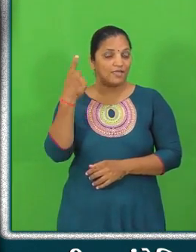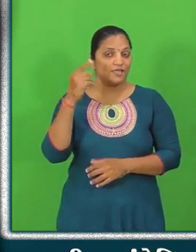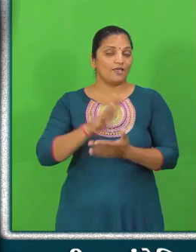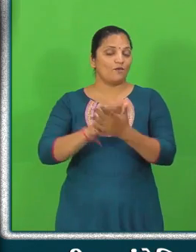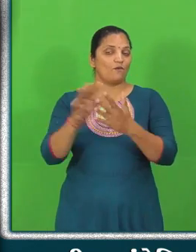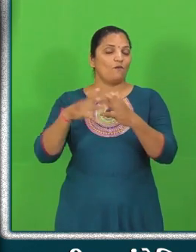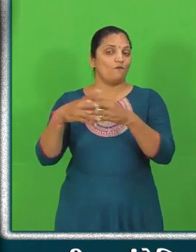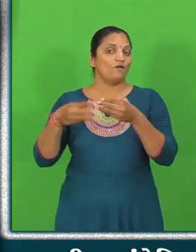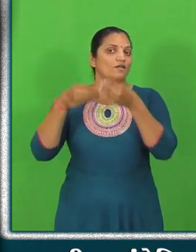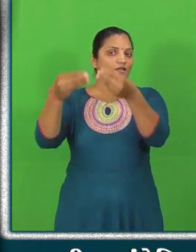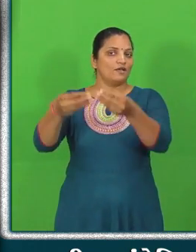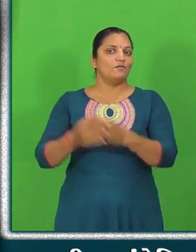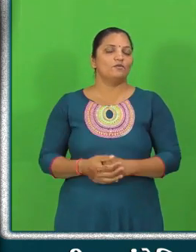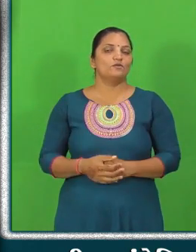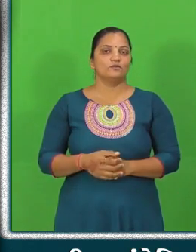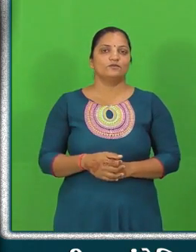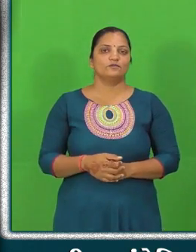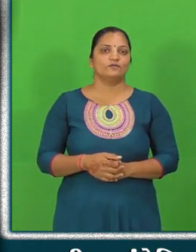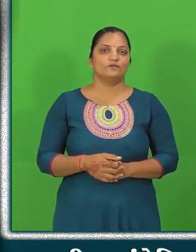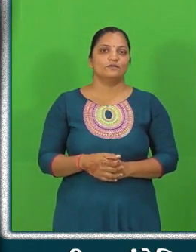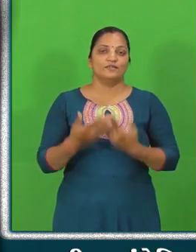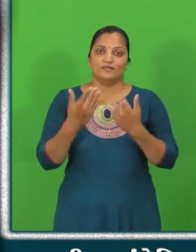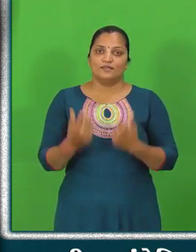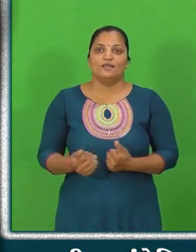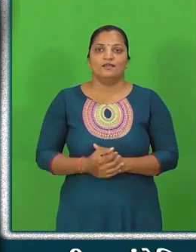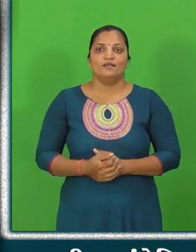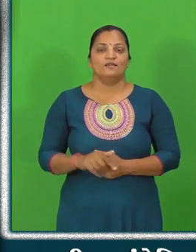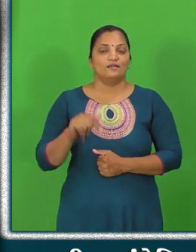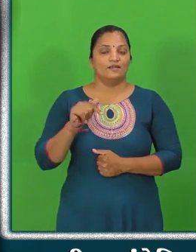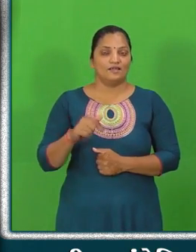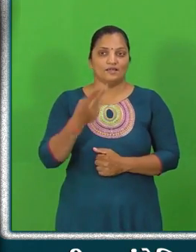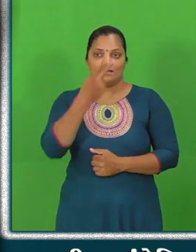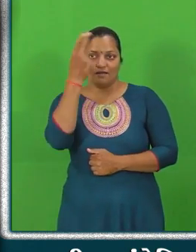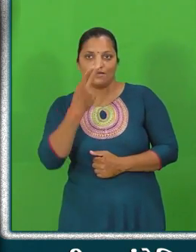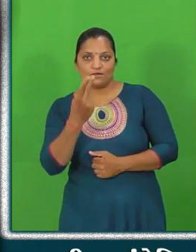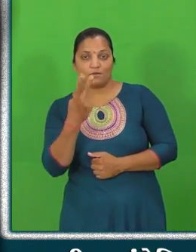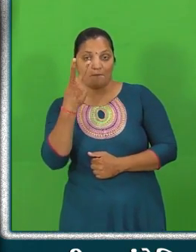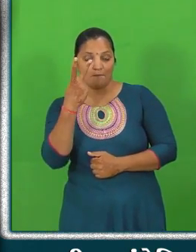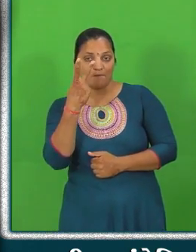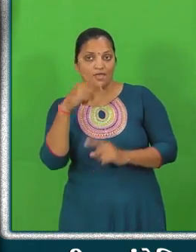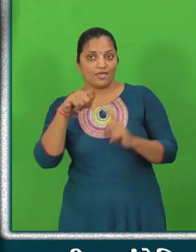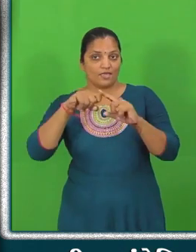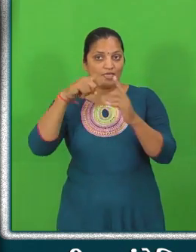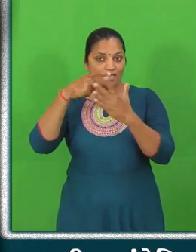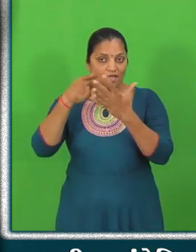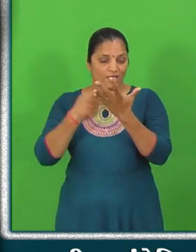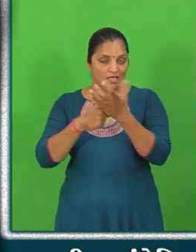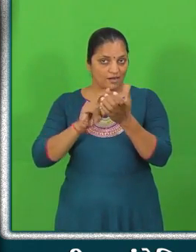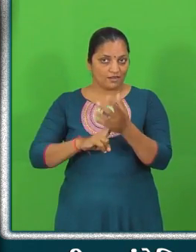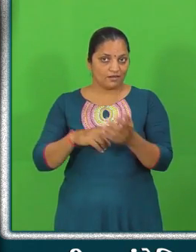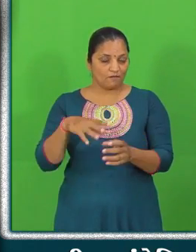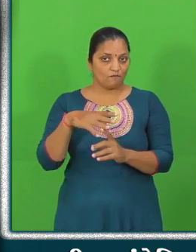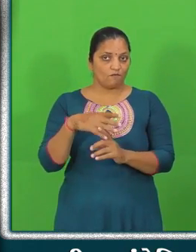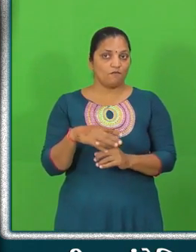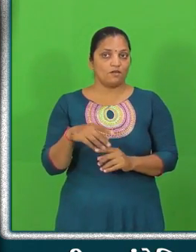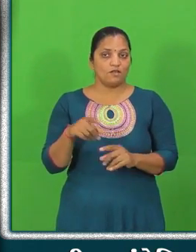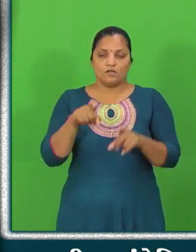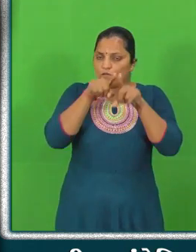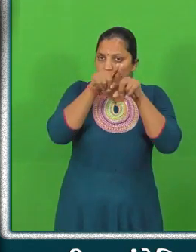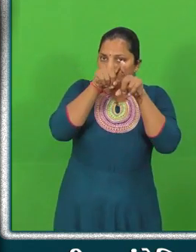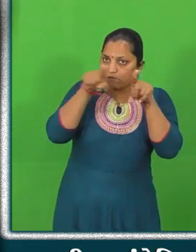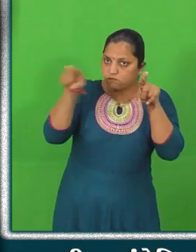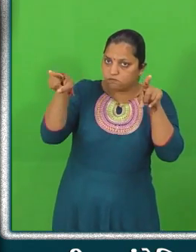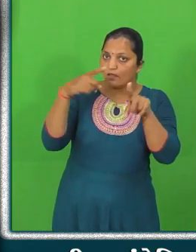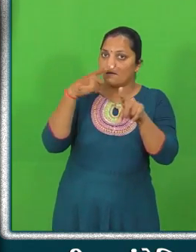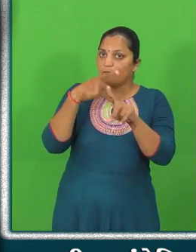તમને એક હોમવર્ક આપું છું। મિત્રો અહીંયા આપણે આ આકૃતિ દોરીએ છીએ એમાં મેં બે કિરણ મેં જે લીધા છે, એક